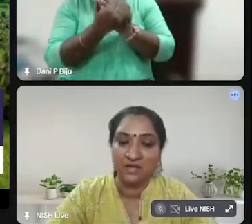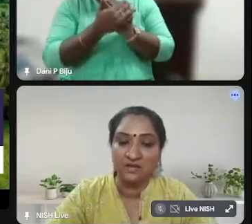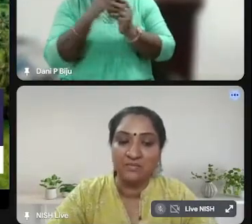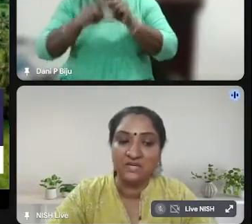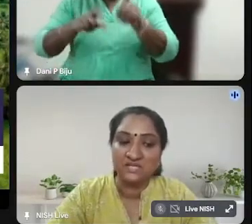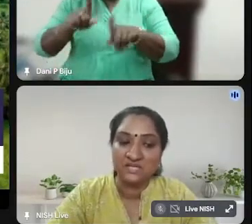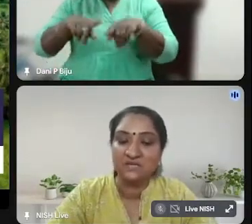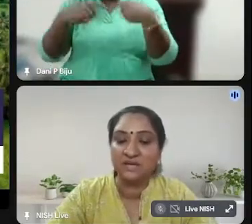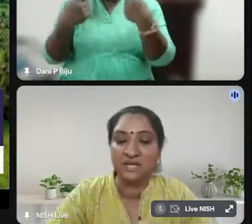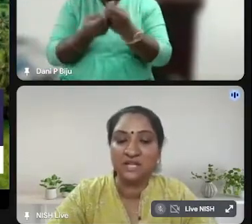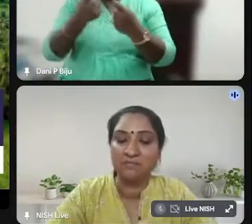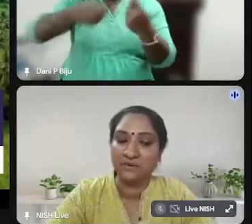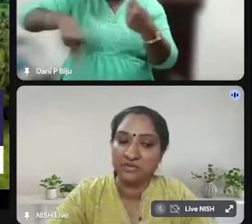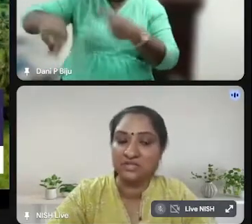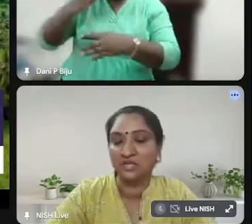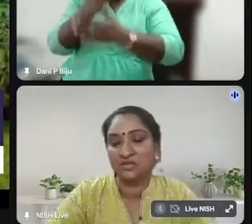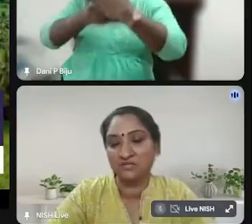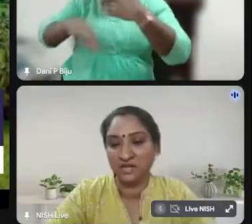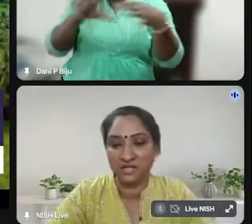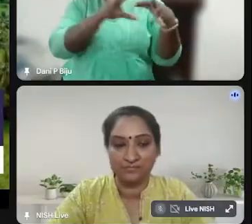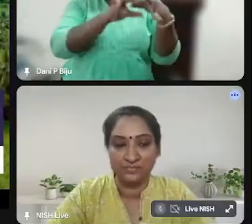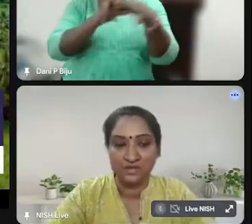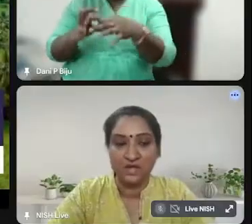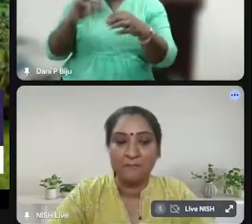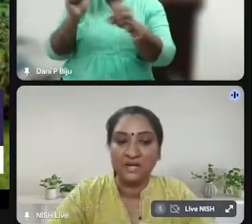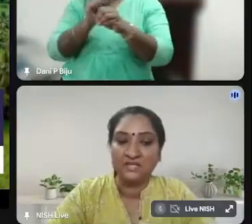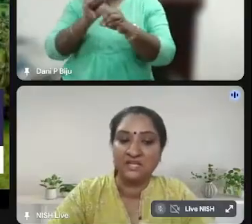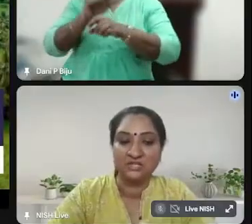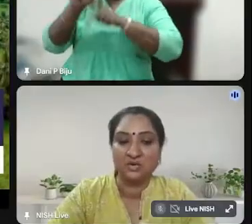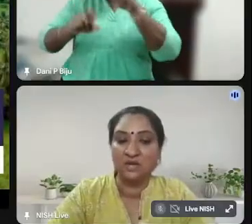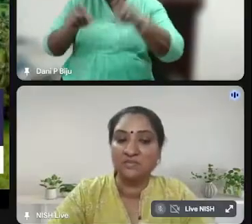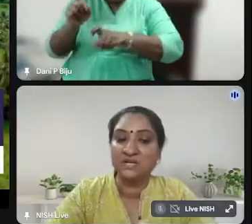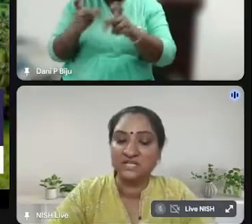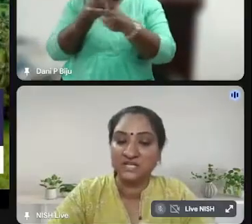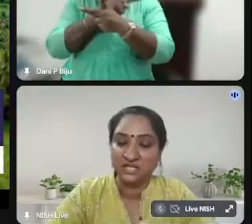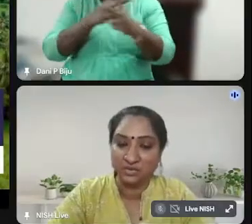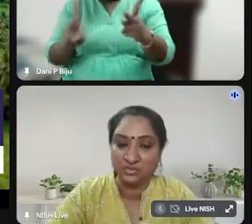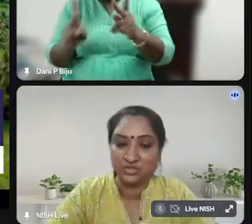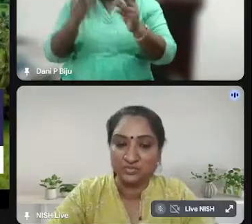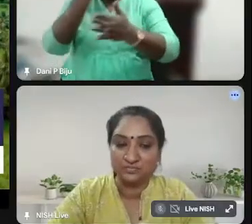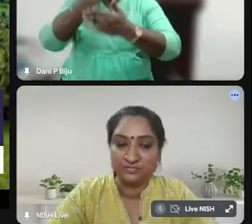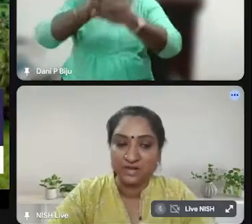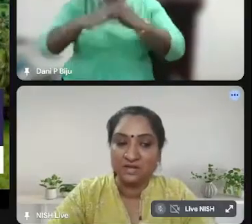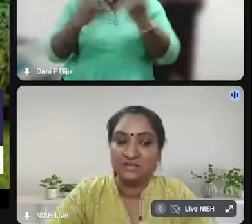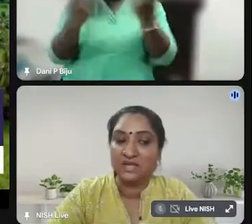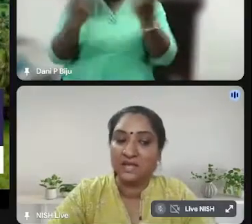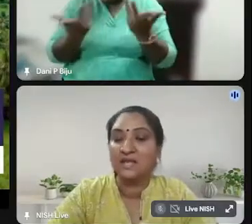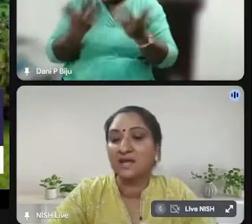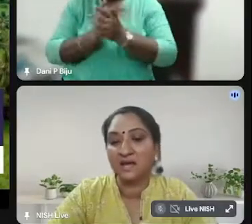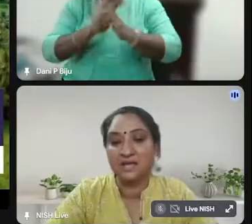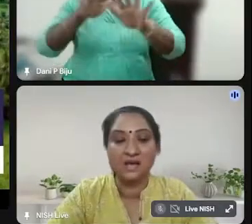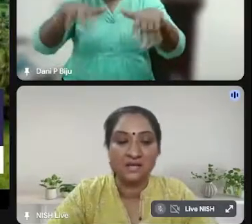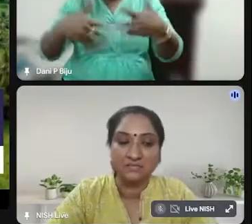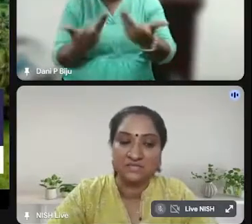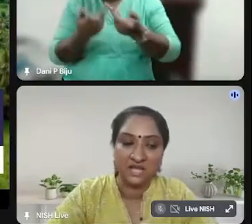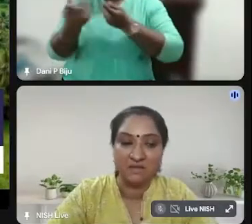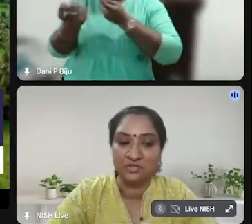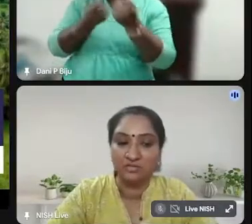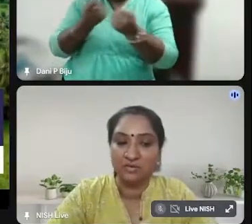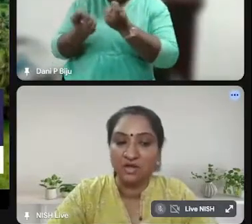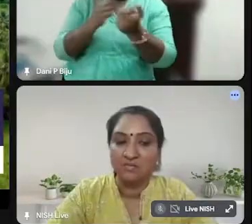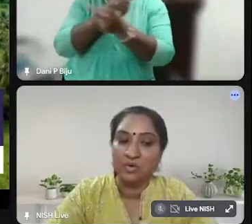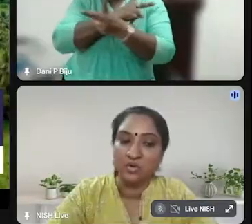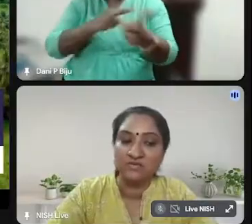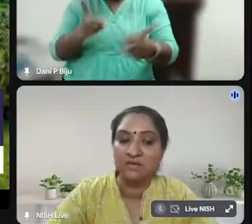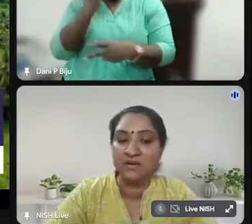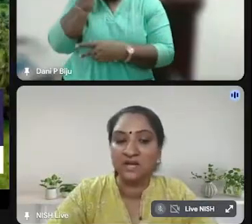പരിപാലിക്കുന്നവരെയും ഭിന്നശേഷി മേഖലയിൽ പ്രവർത്തിക്കുന്നവരെയും പലതരത്തിലുള്ള ഭിന്നശേഷിയെക്കുറിച്ചും അത് എങ്ങനെ കൈകാര്യം